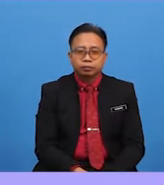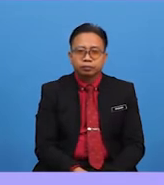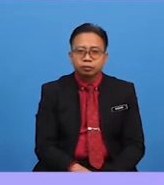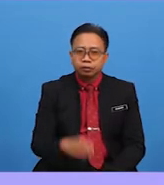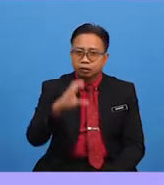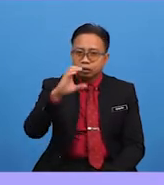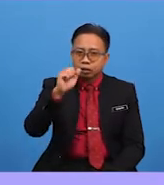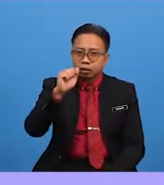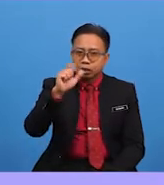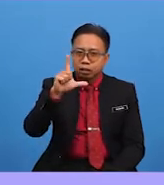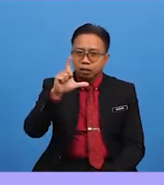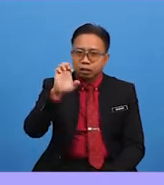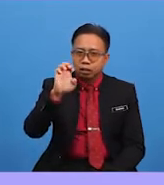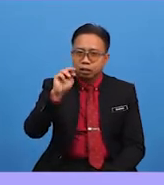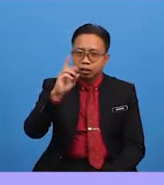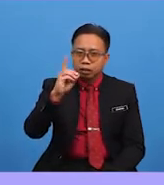kalender,